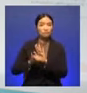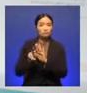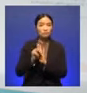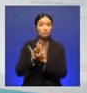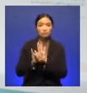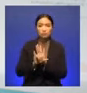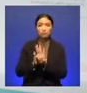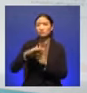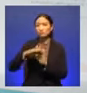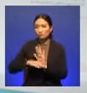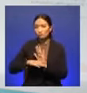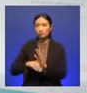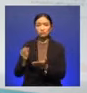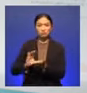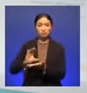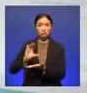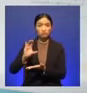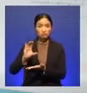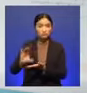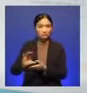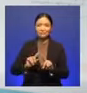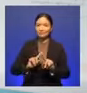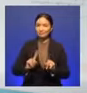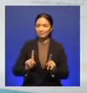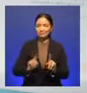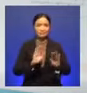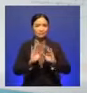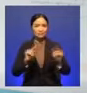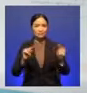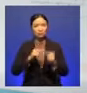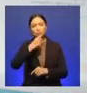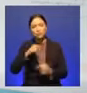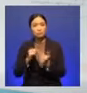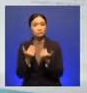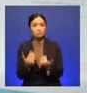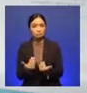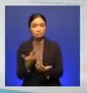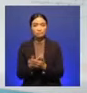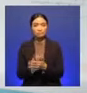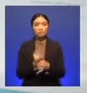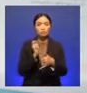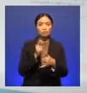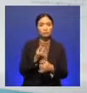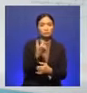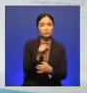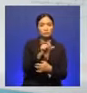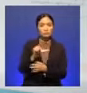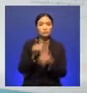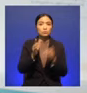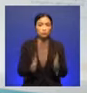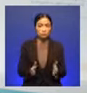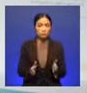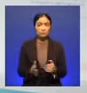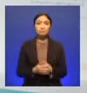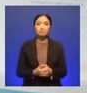แต่ถ้าเราเปรียบเทียบกันแล้วนะครับถ้าหากว่าผู้สูงอายุปัจจุบันนะครับที่ได้รับเบี้ยยังชีพ10ล้านคนนะครับประมาณนี้นะครับ